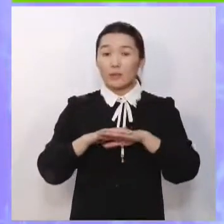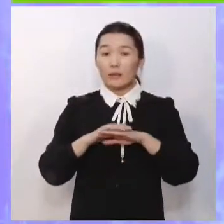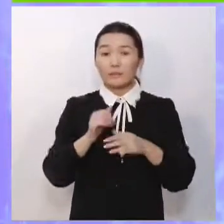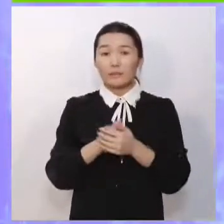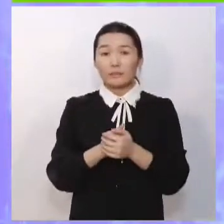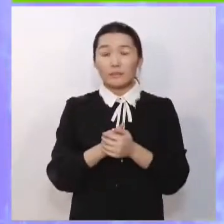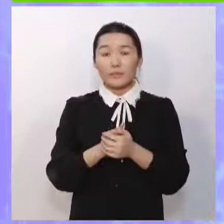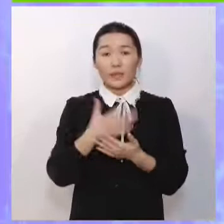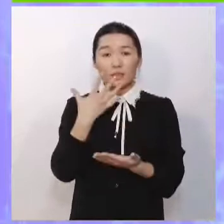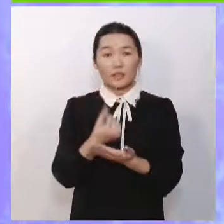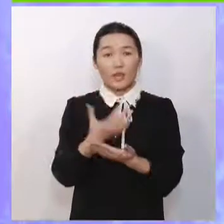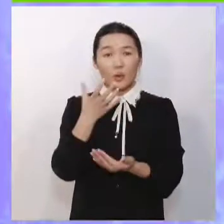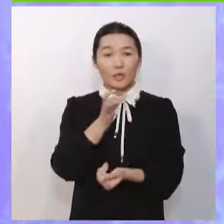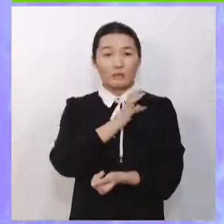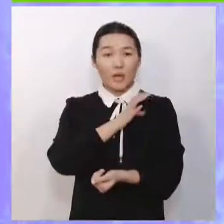дороже богатства.